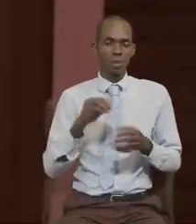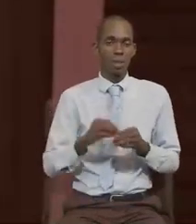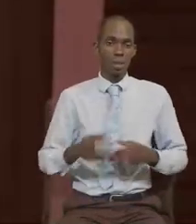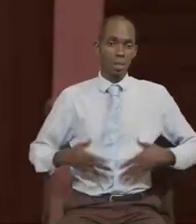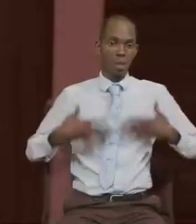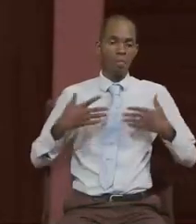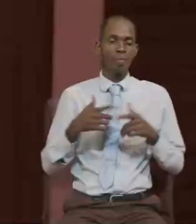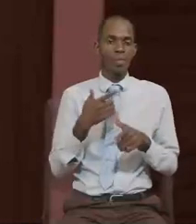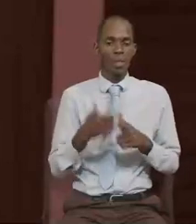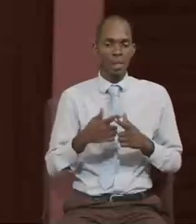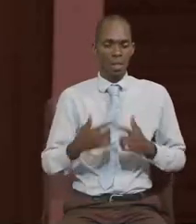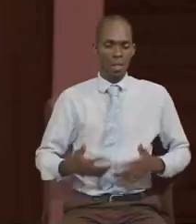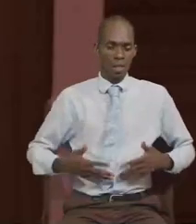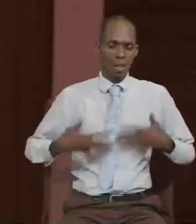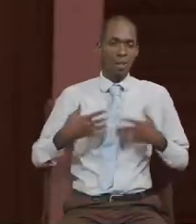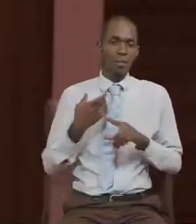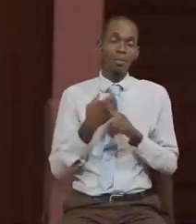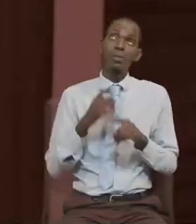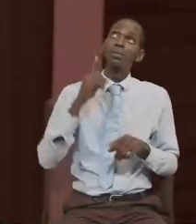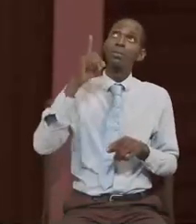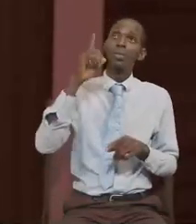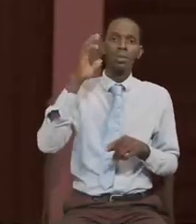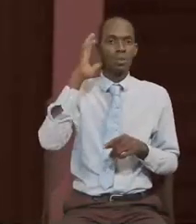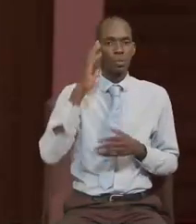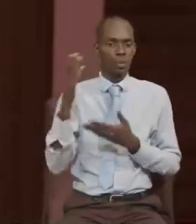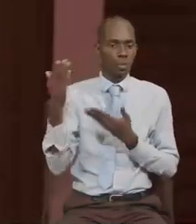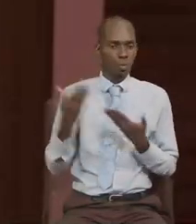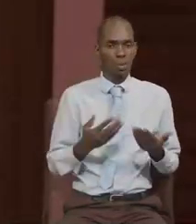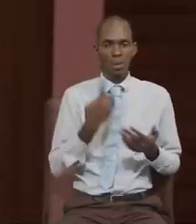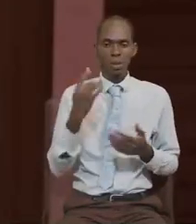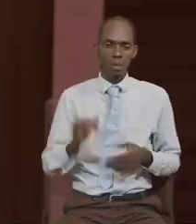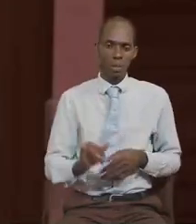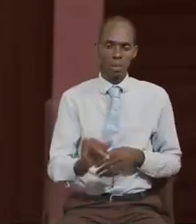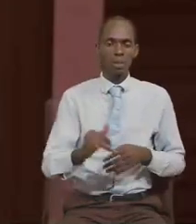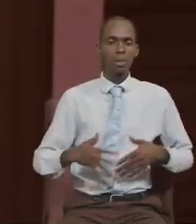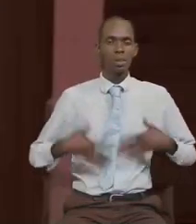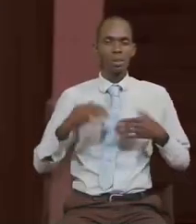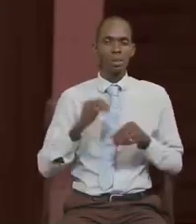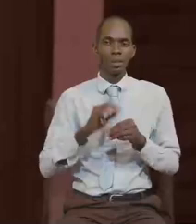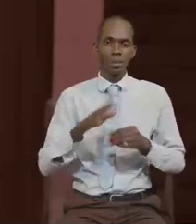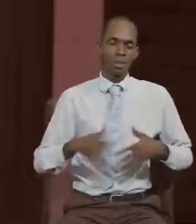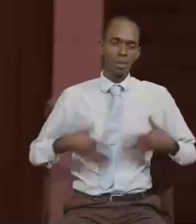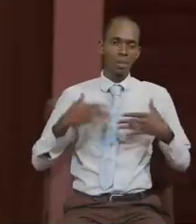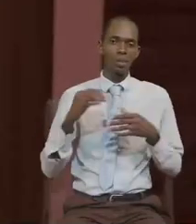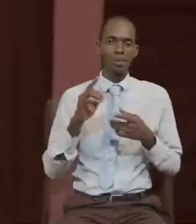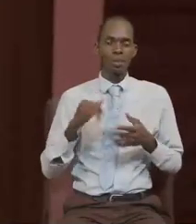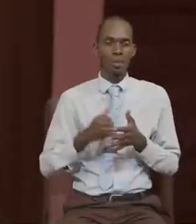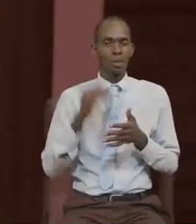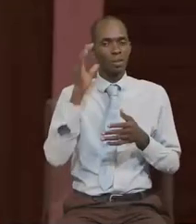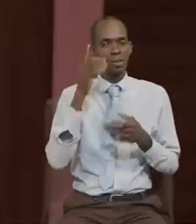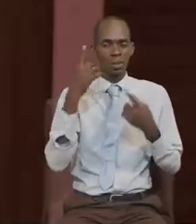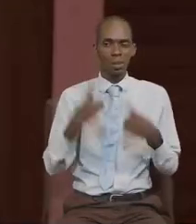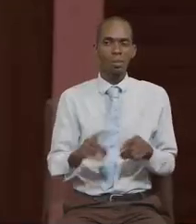lui apportera la vie éternelle en vous. Et ça va se produire au nom